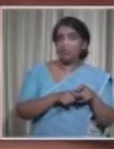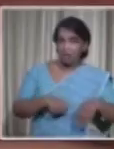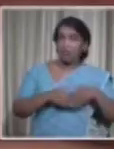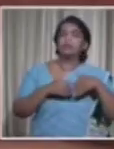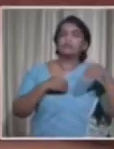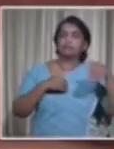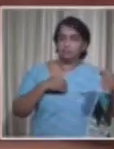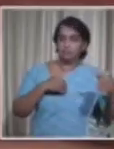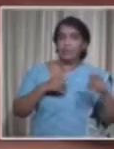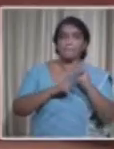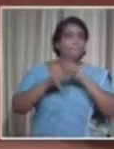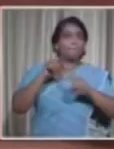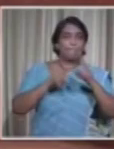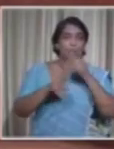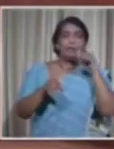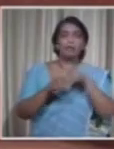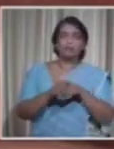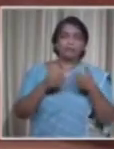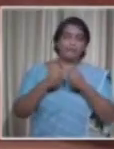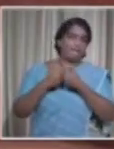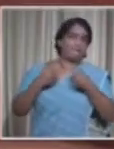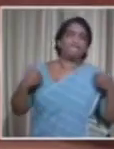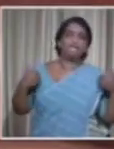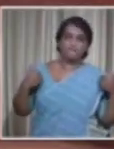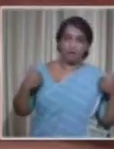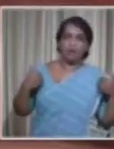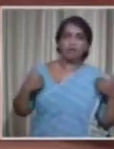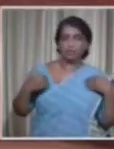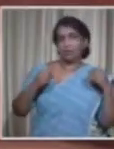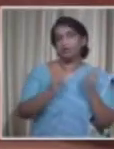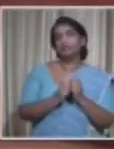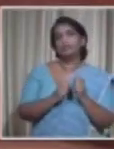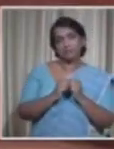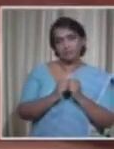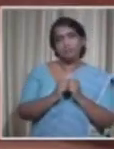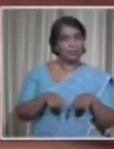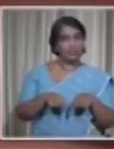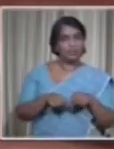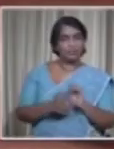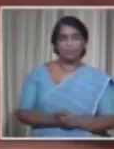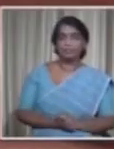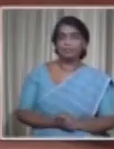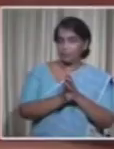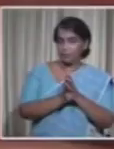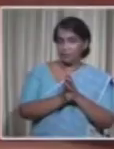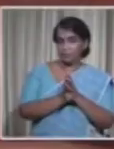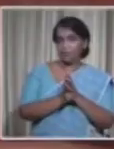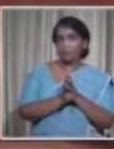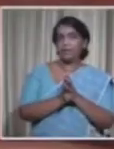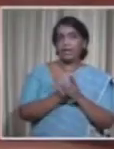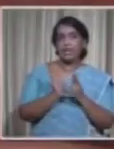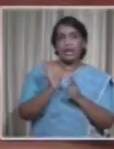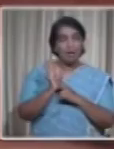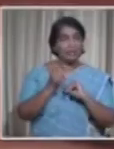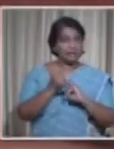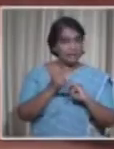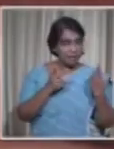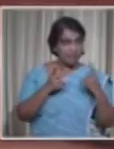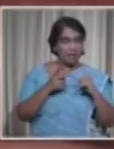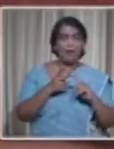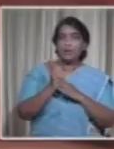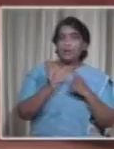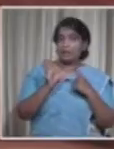සිට අපි පාර්ලිමේන්තුව තුල ස්වාධීනව කටයුතු කරනවායි කියන එක කියන්නට ඕන. මමත් සමග නිමල් සිරිපාලද සිල්වා,